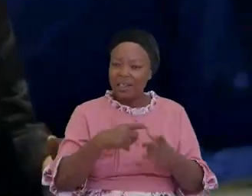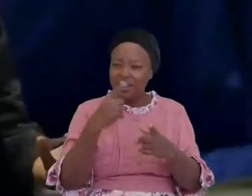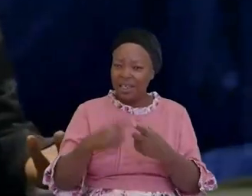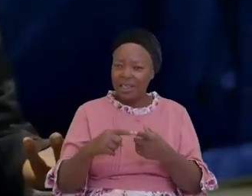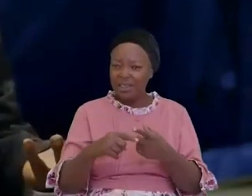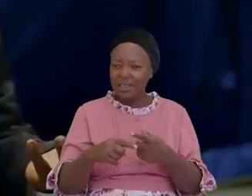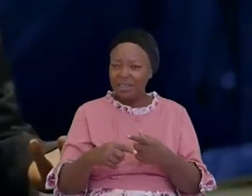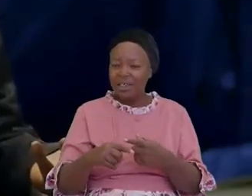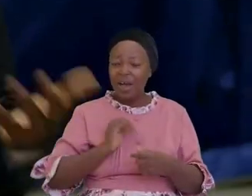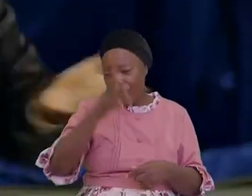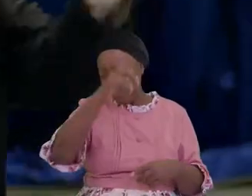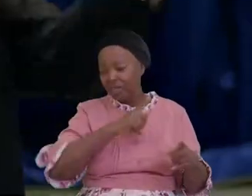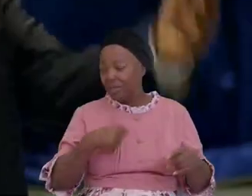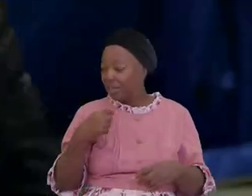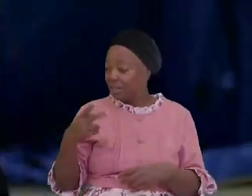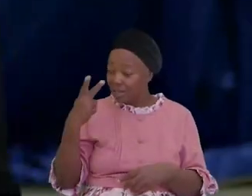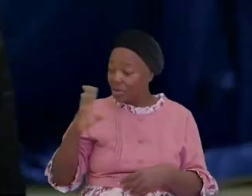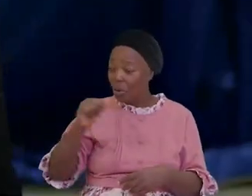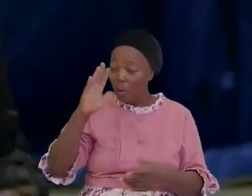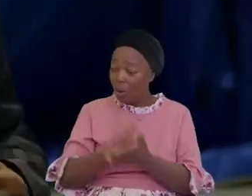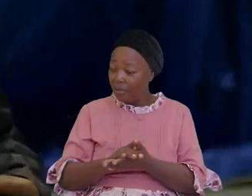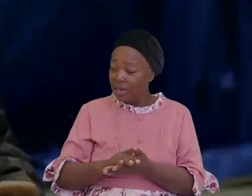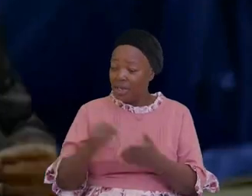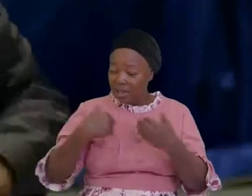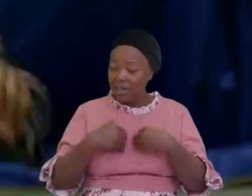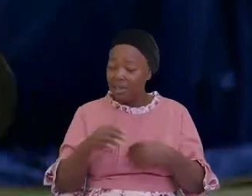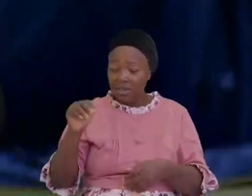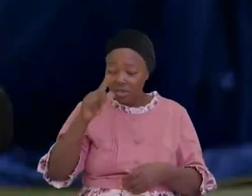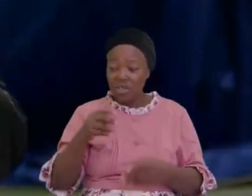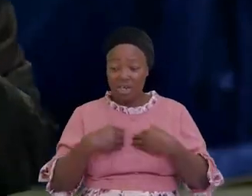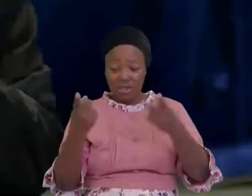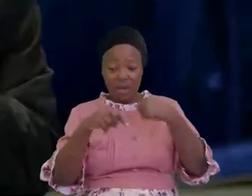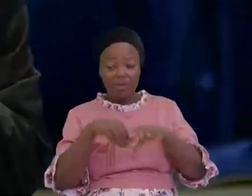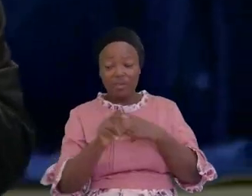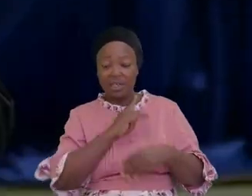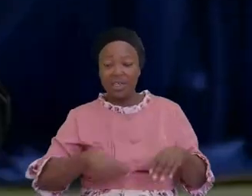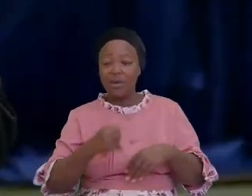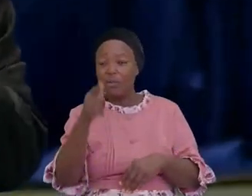J'ai dit, regarde ta femme. Elle est venue dans le royaume de Dieu.